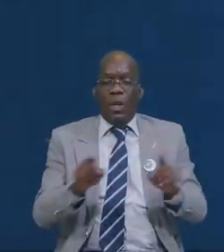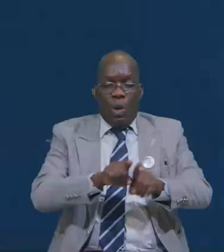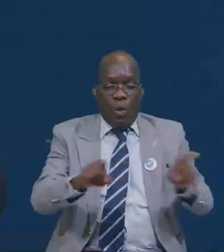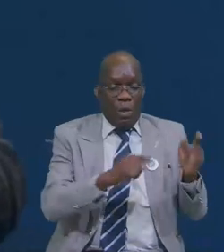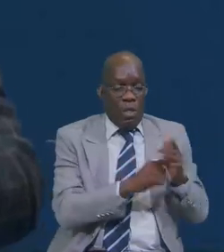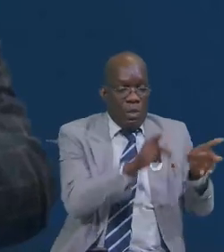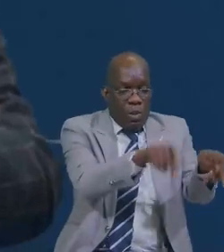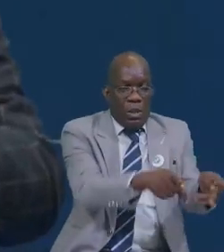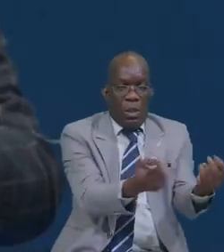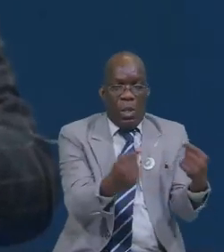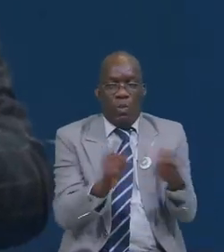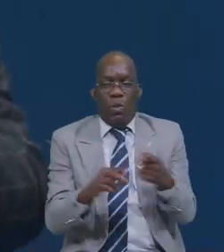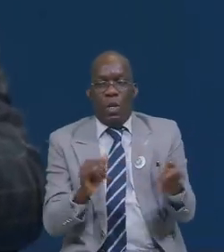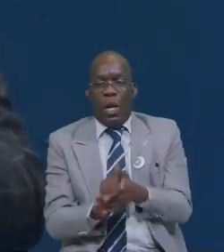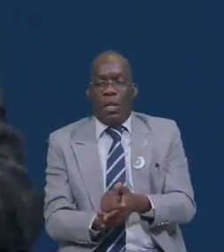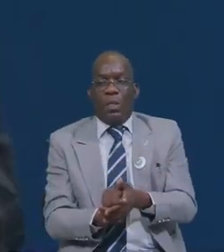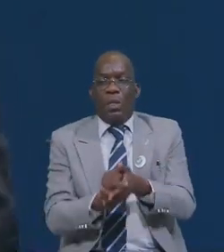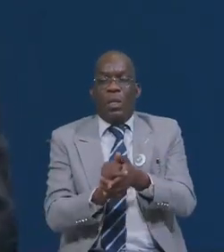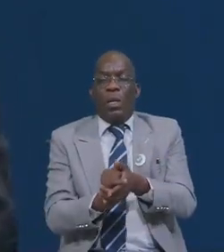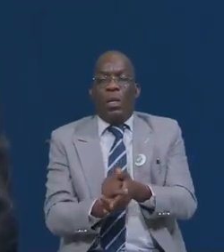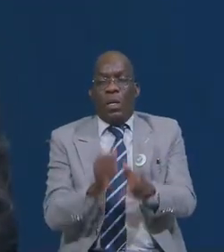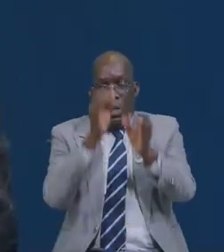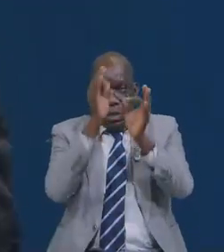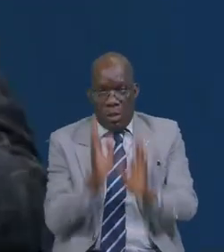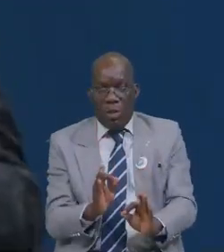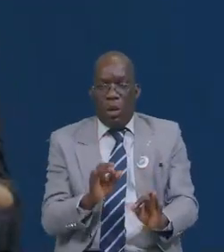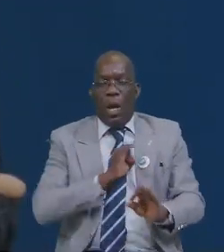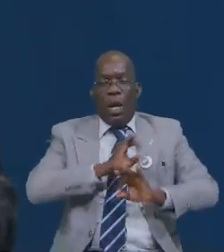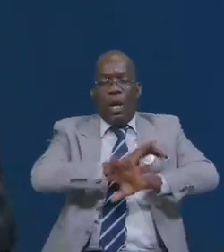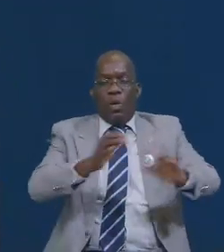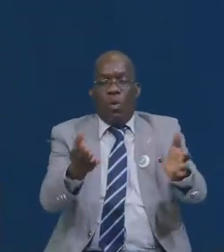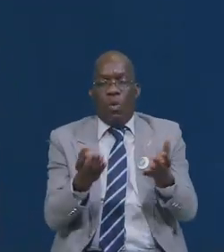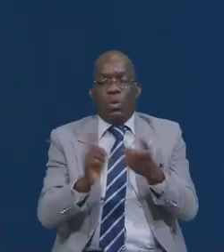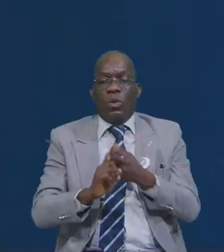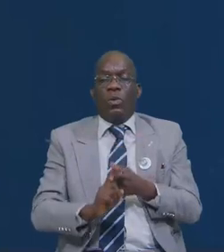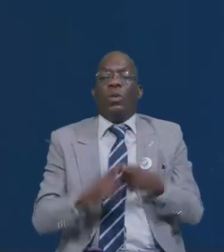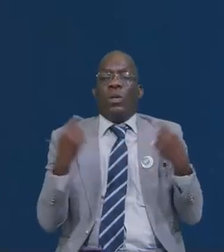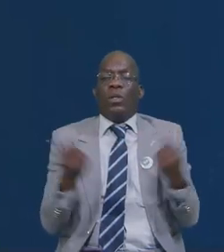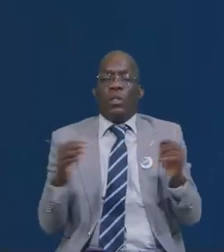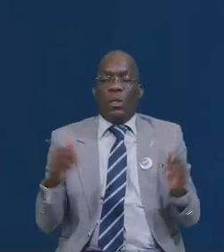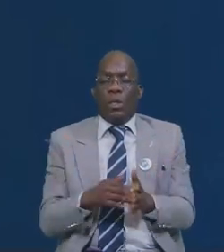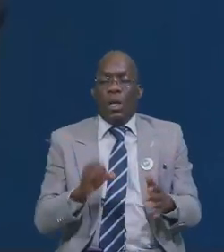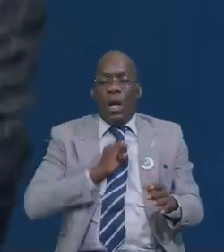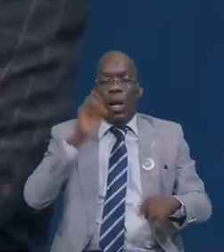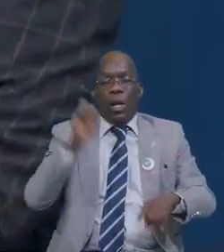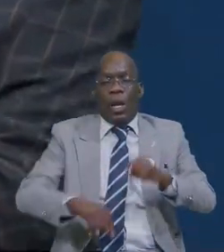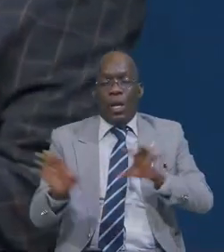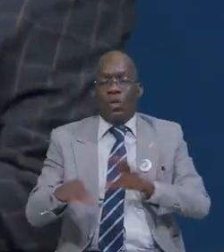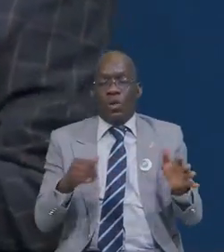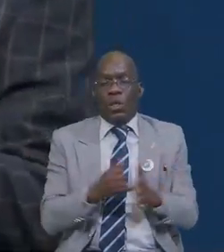personne a pris la décision, je ne veux plus pécher. et je ne peux pas le faire de